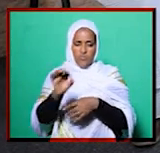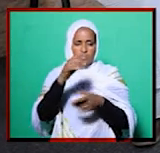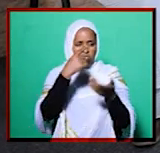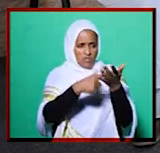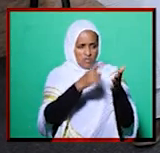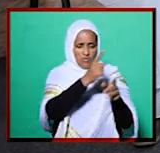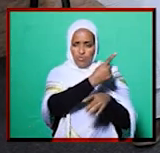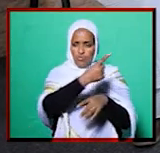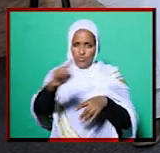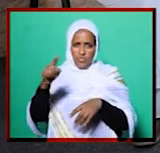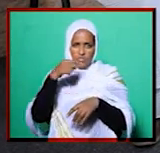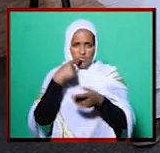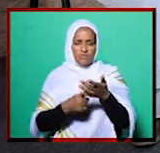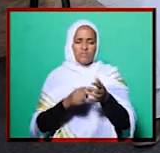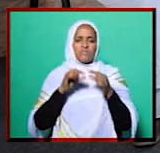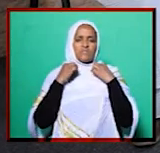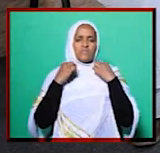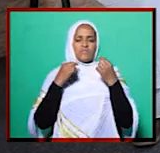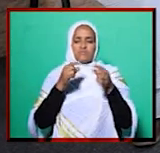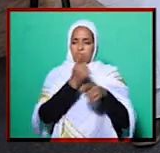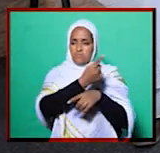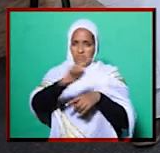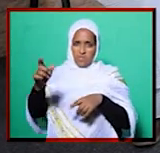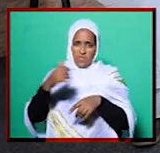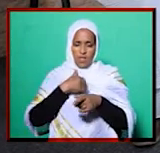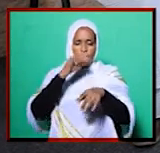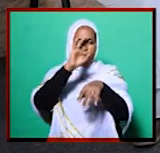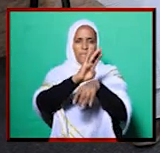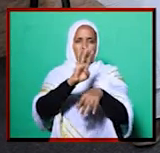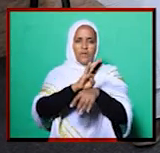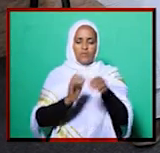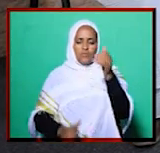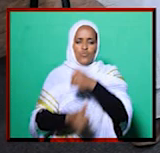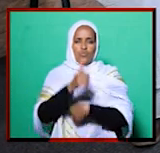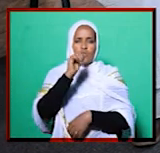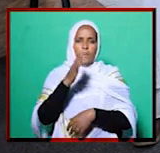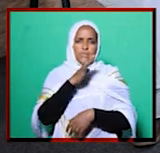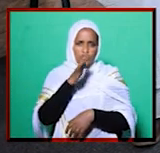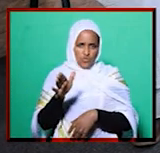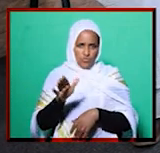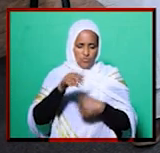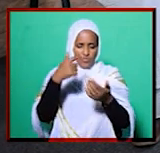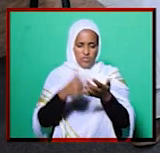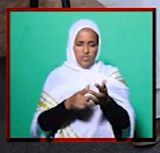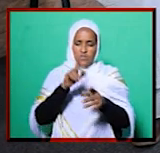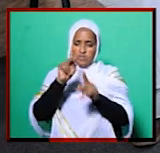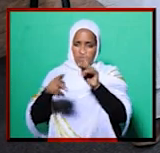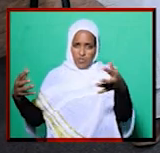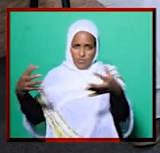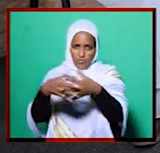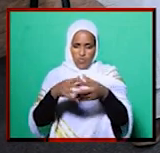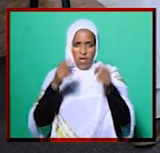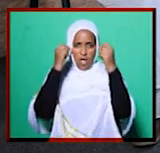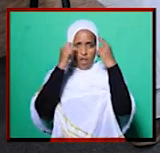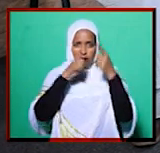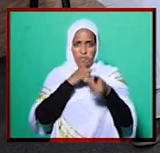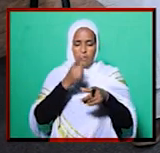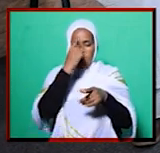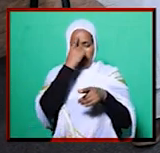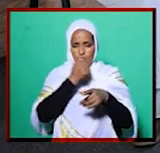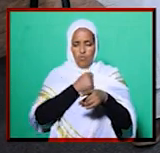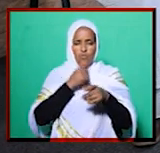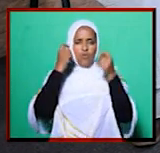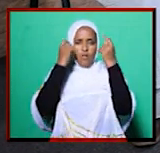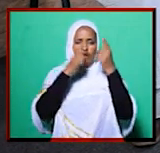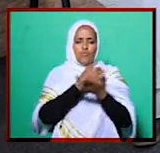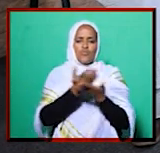ሲጽፍ አባገሌን ሲሰድብ መመረገሌን ሲያባረር ቄሰገሌን ሲያባረር ቤተክርስቲያንቷን እየጎዳው አይመስለው አሁን